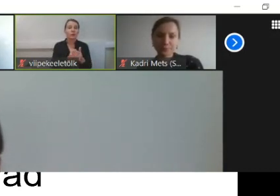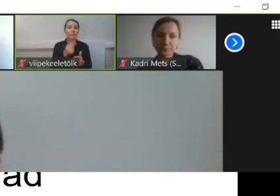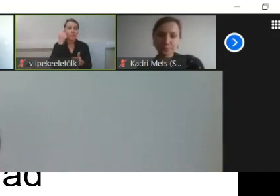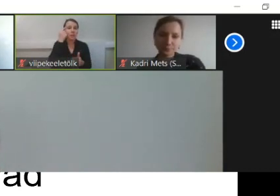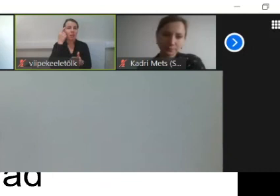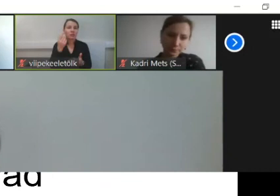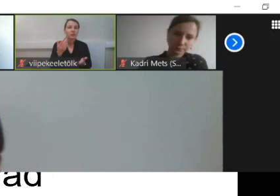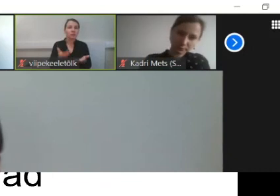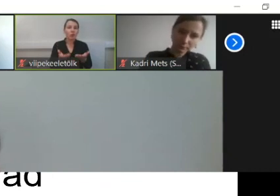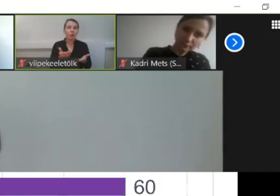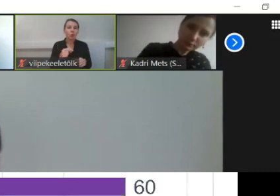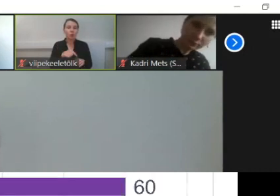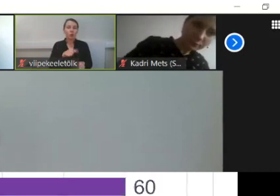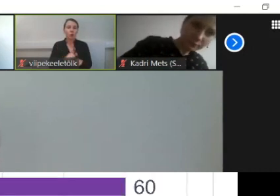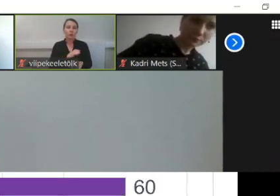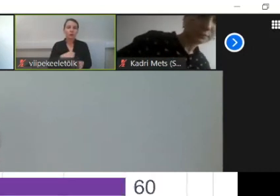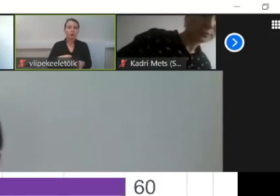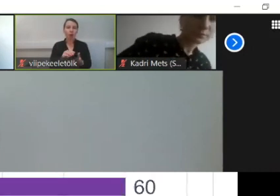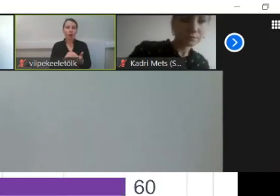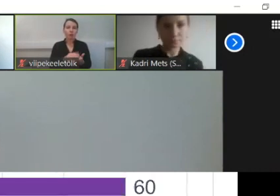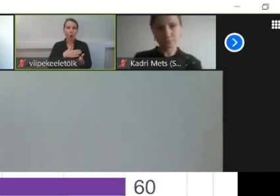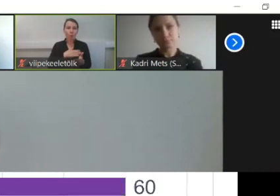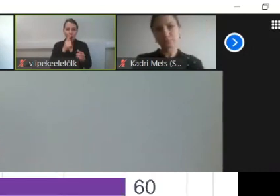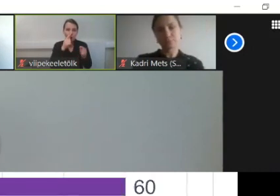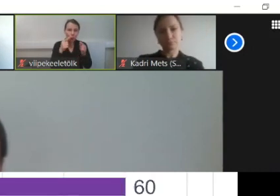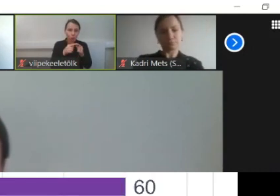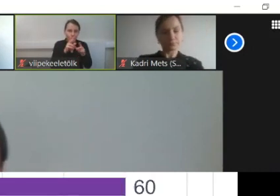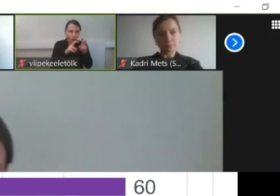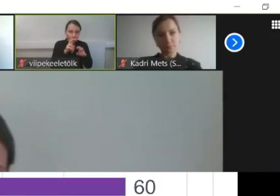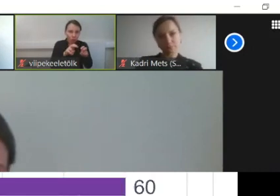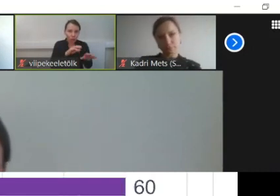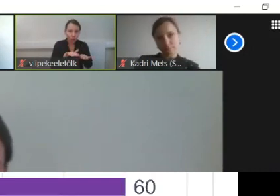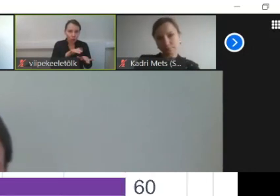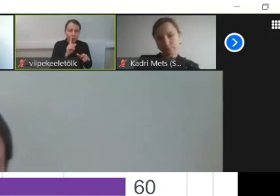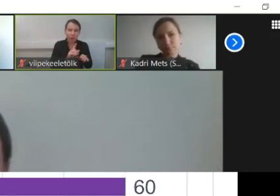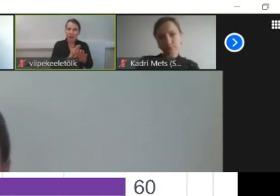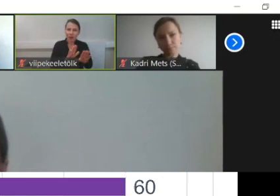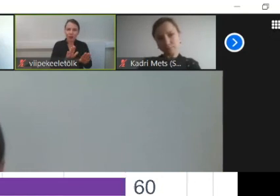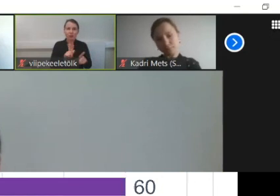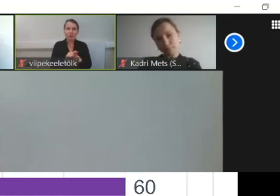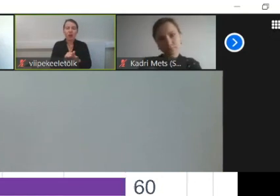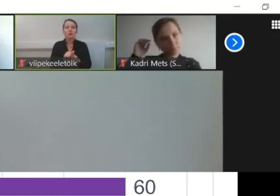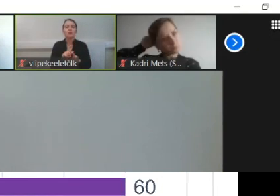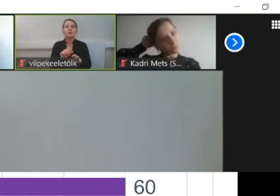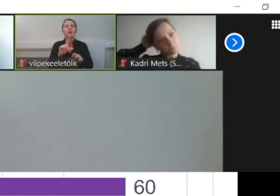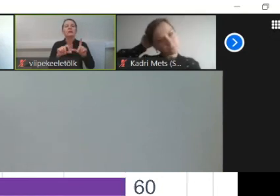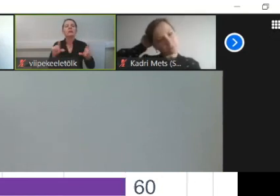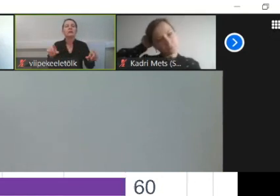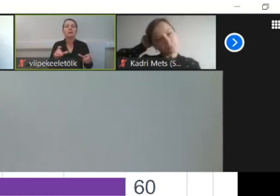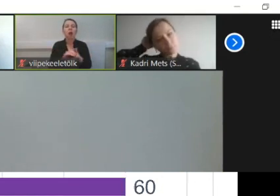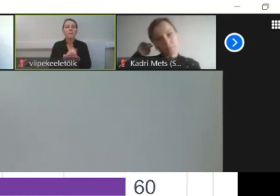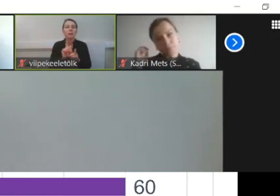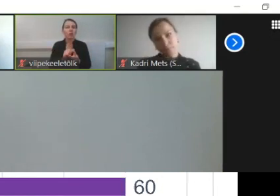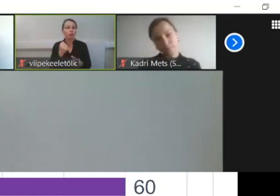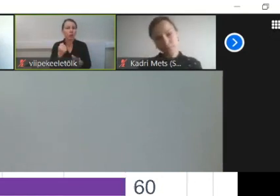seda lähedaste tuttavate kõrvalabi, et see võimalik kasutada. Ja üks joonis on siis ka toodud,